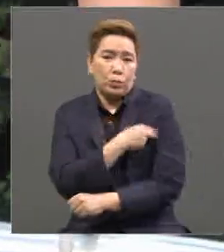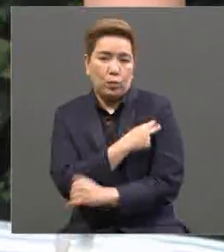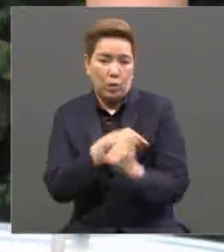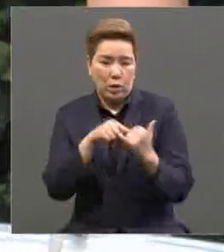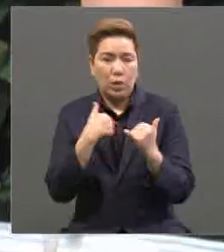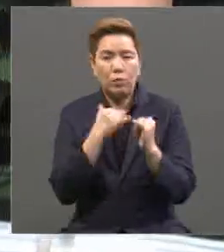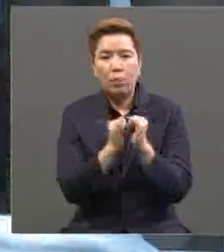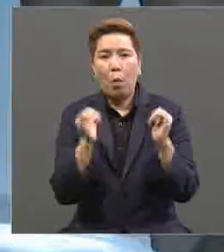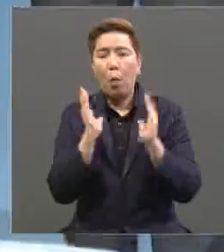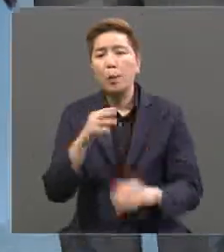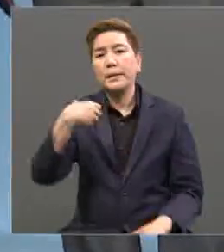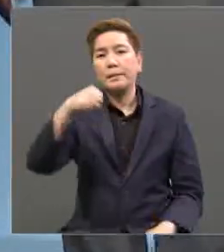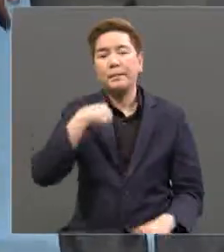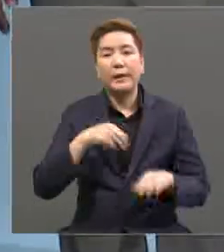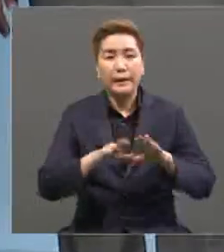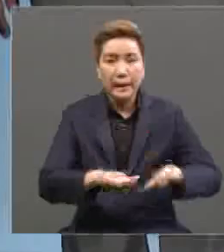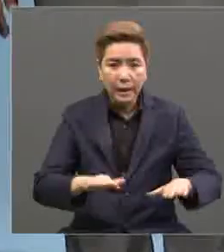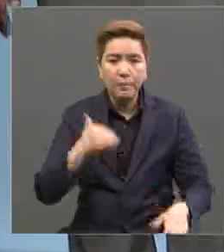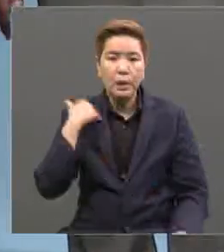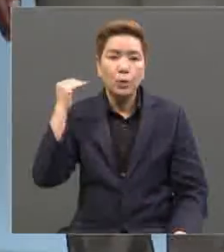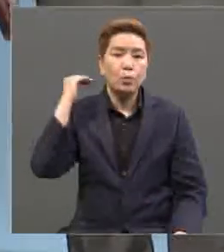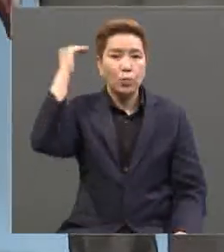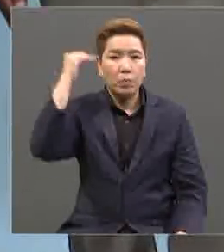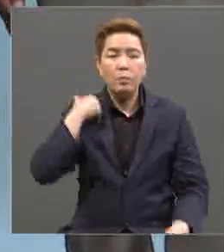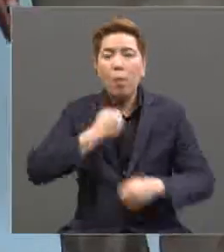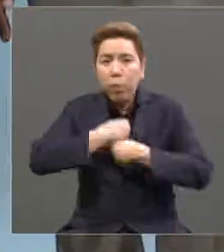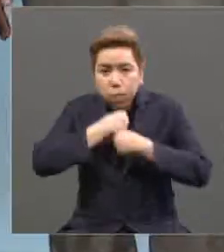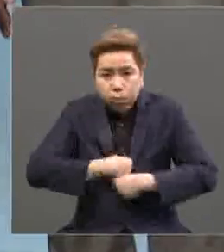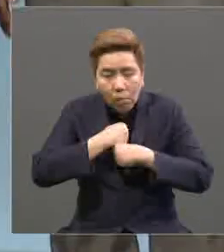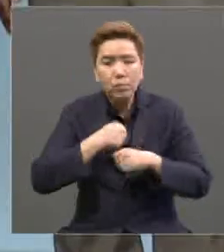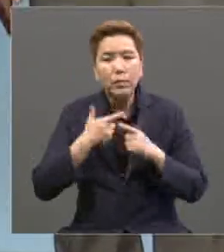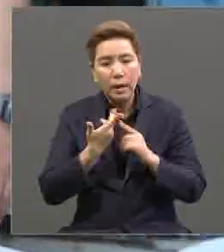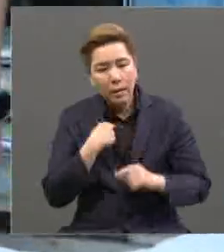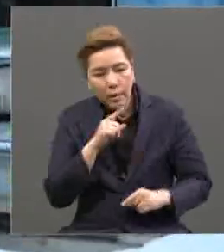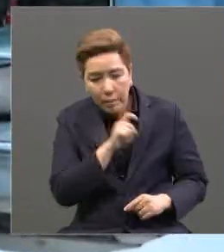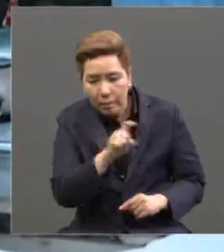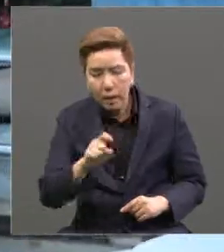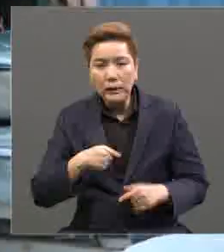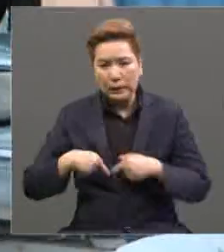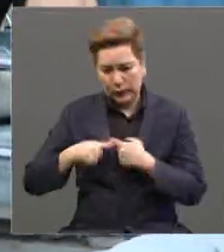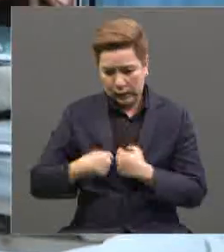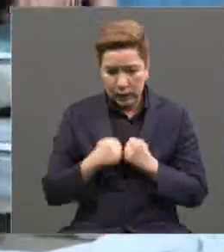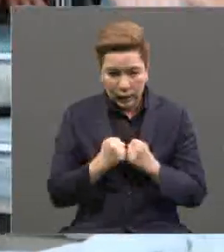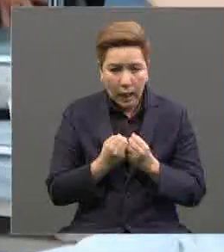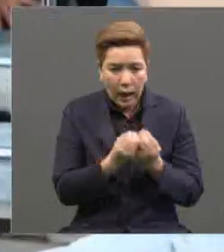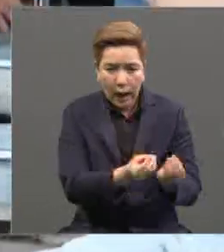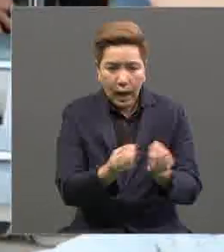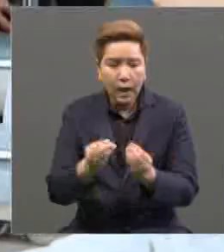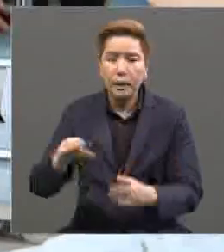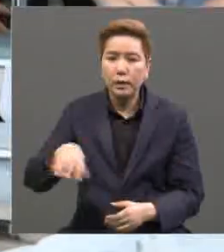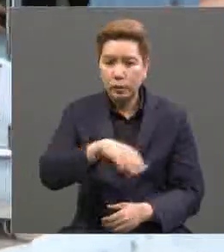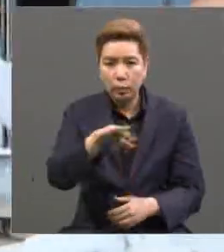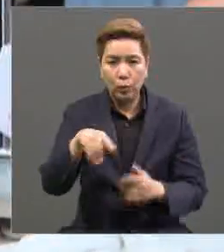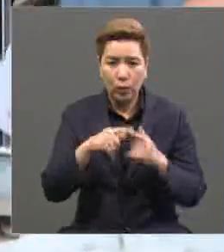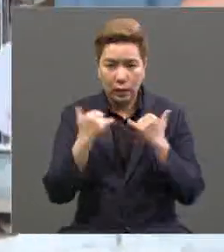ตัวอยู่จำนวน10คนก็มีทั้งเด็กผู้ใหญ่แล้วก็ผู้สูงอายุพร้อมกับสอบถามอาการและให้กำลังใจขณะที่ทุกภาคส่ว